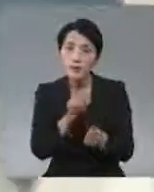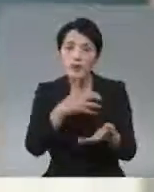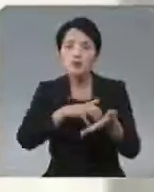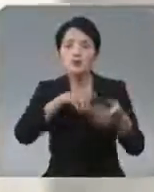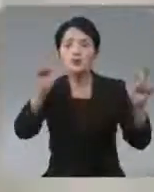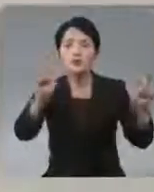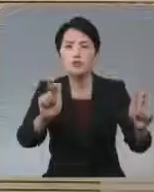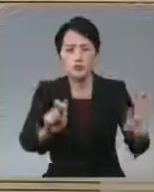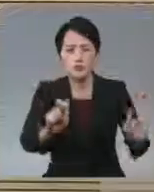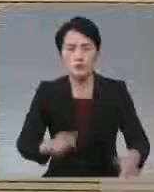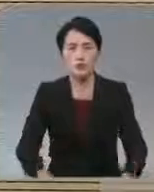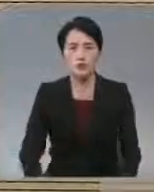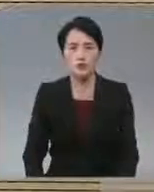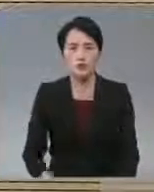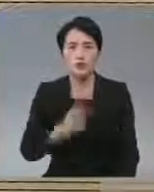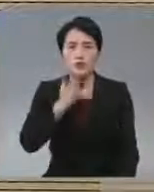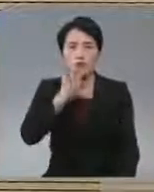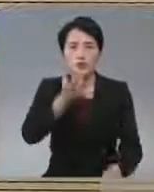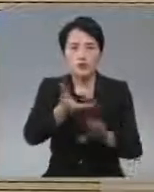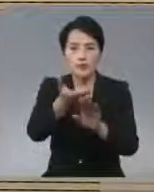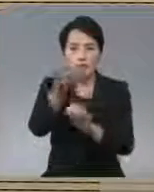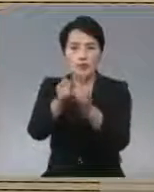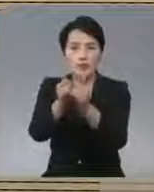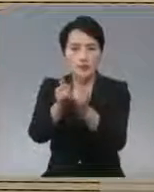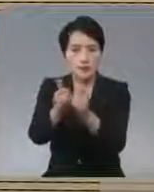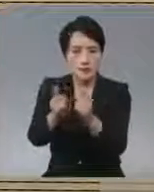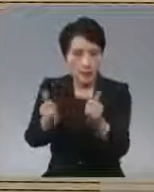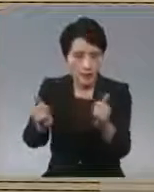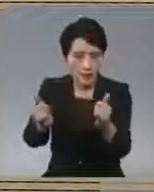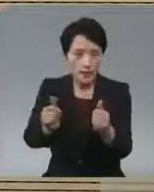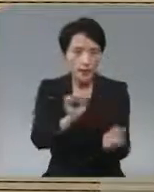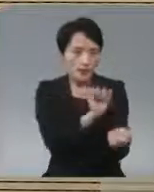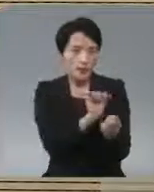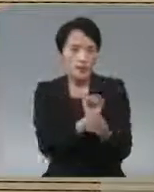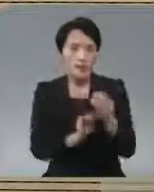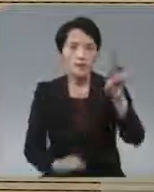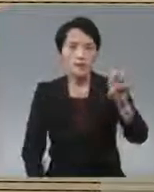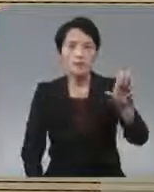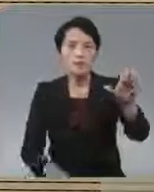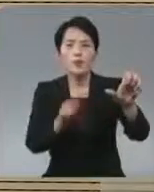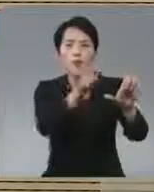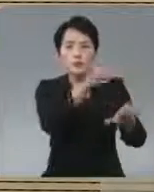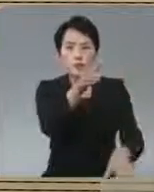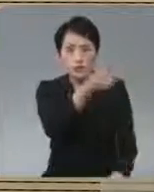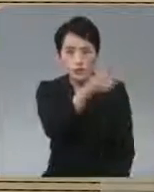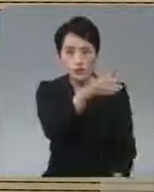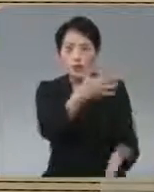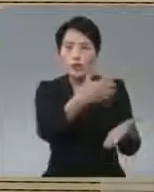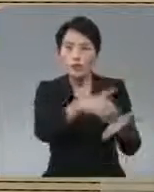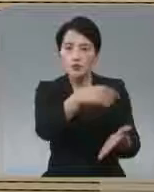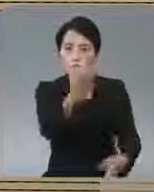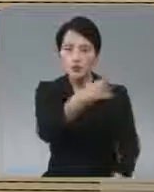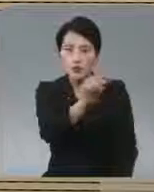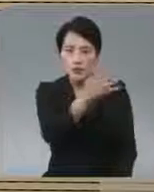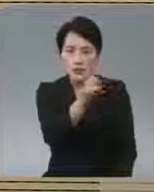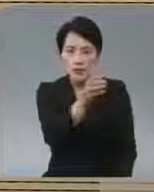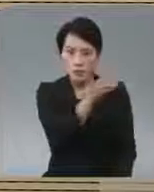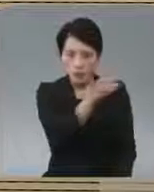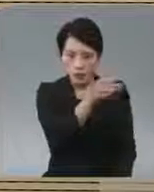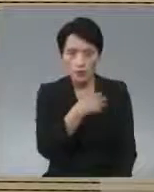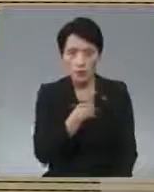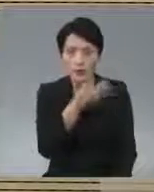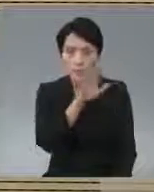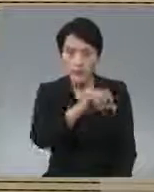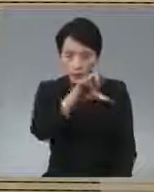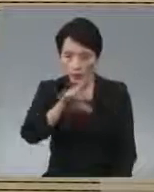als auch bei der zahl der kritisch kranken patienten abwärts mit stand 0 uhr am dienstag befinden sich 973